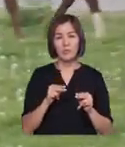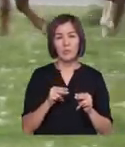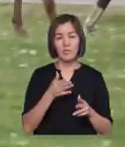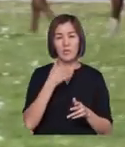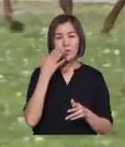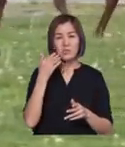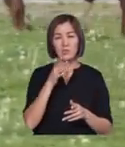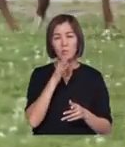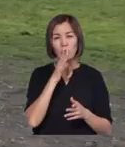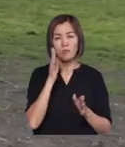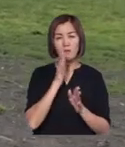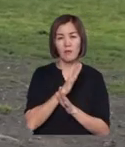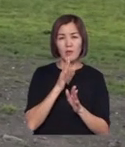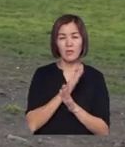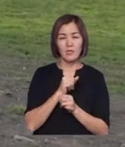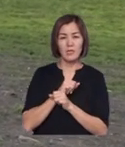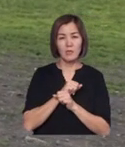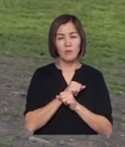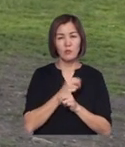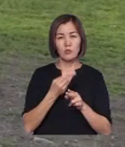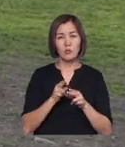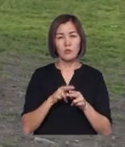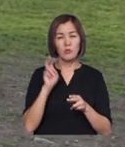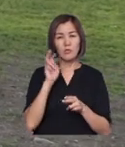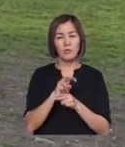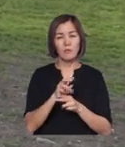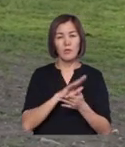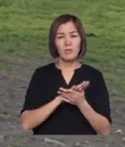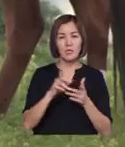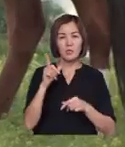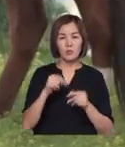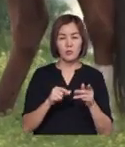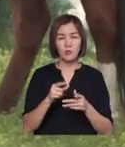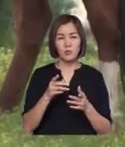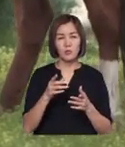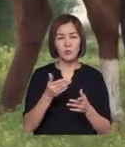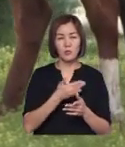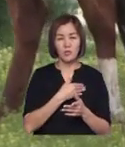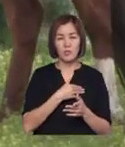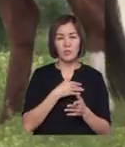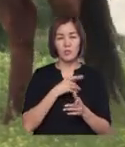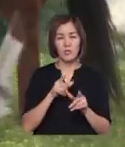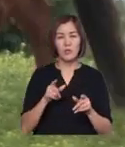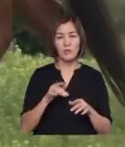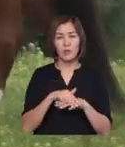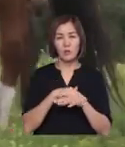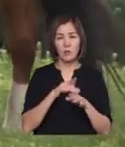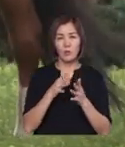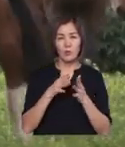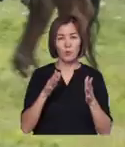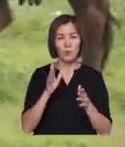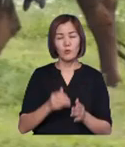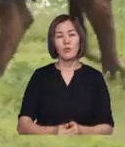жазғы маусымда мұнда табиғат аясына демалуға келетін, таза сүт өнімдерін тұтынатын жергілікті тұрғындар мен туристер көбейеді.